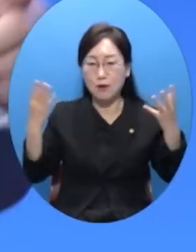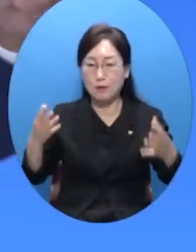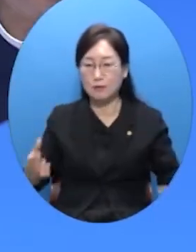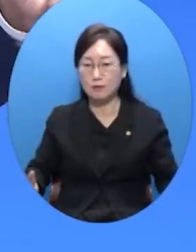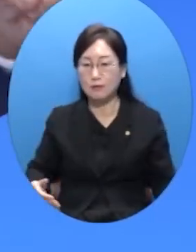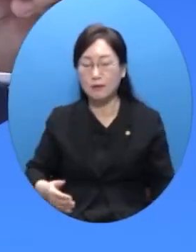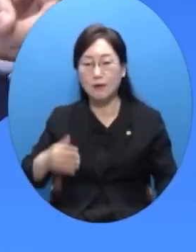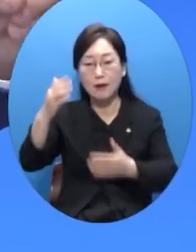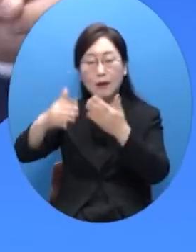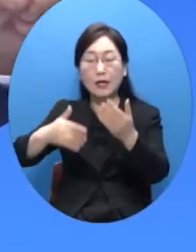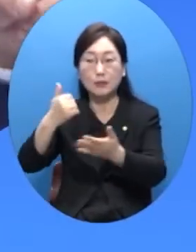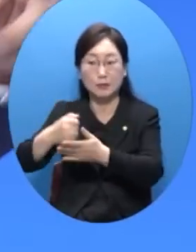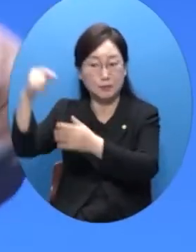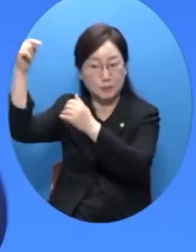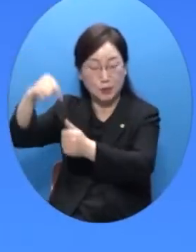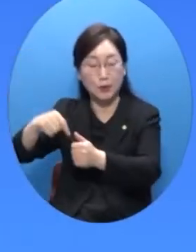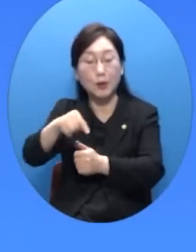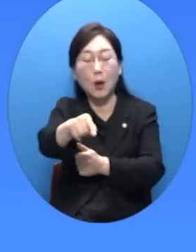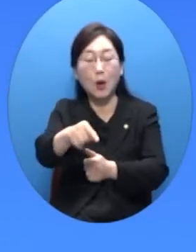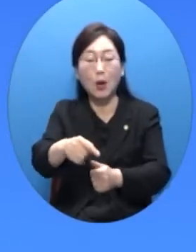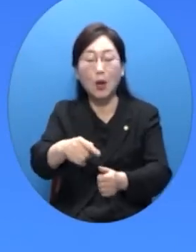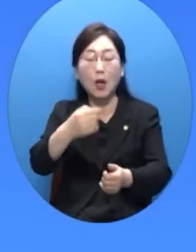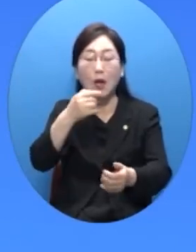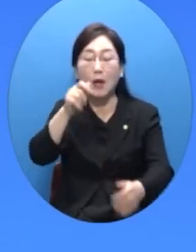하나님께서 바위를 망해서 물을 내라 그랬는데